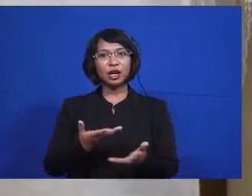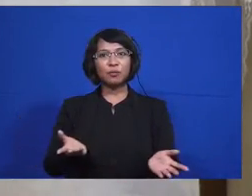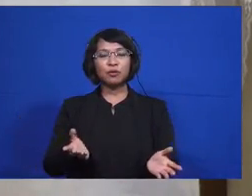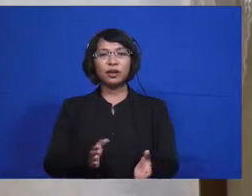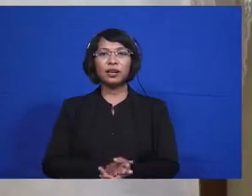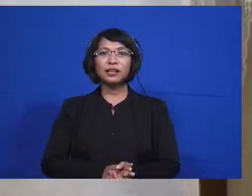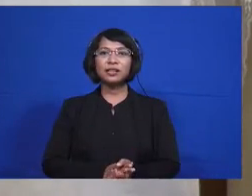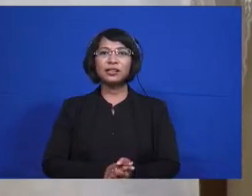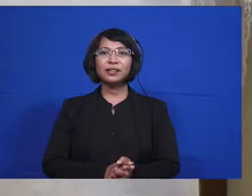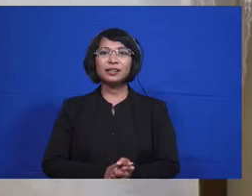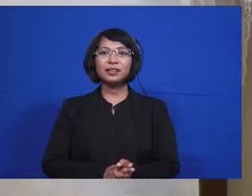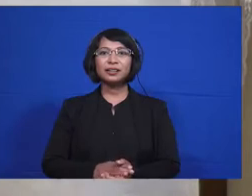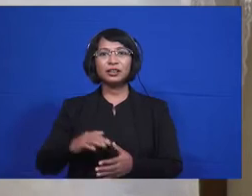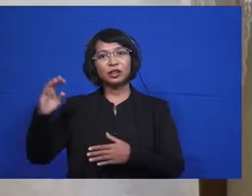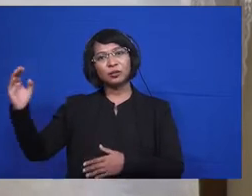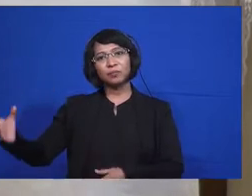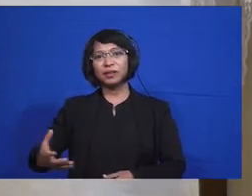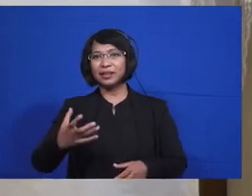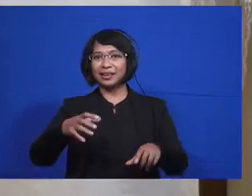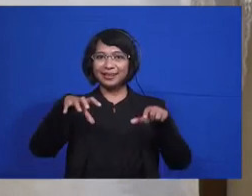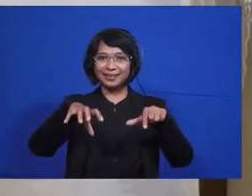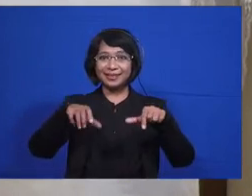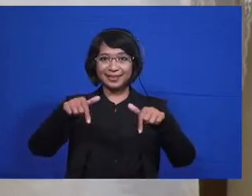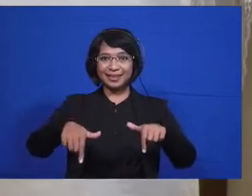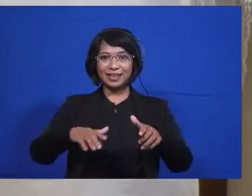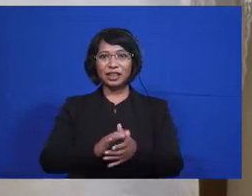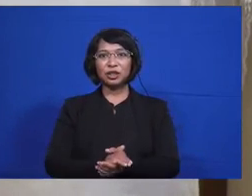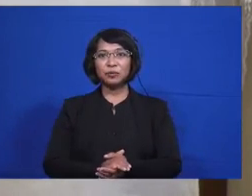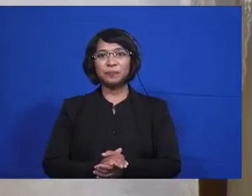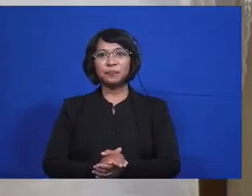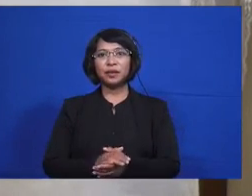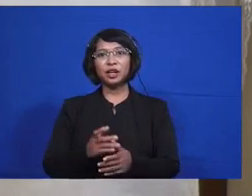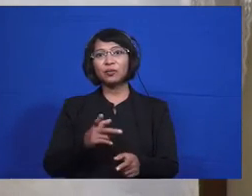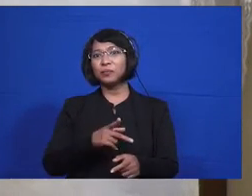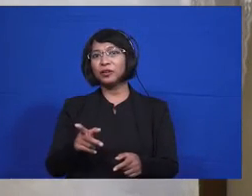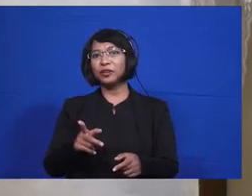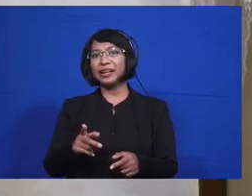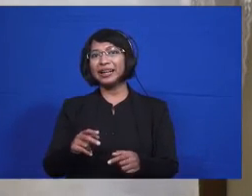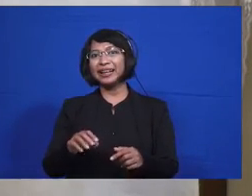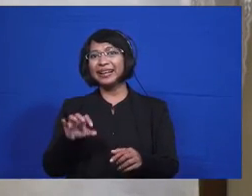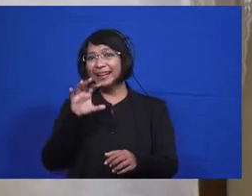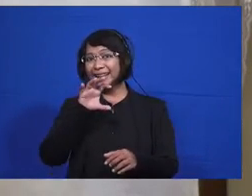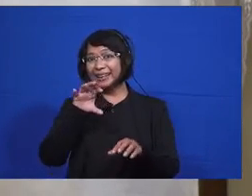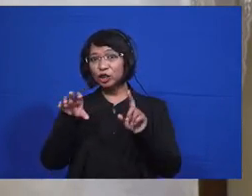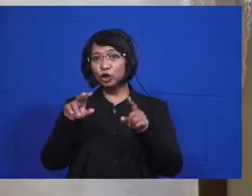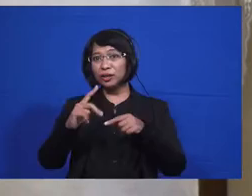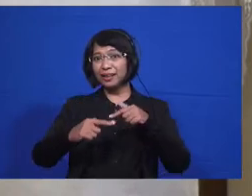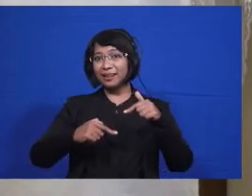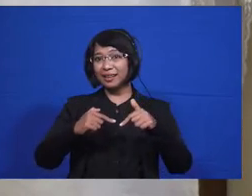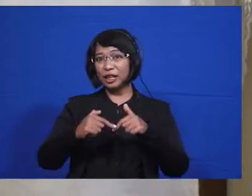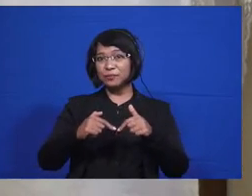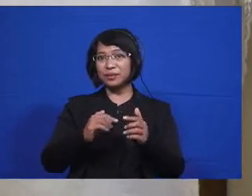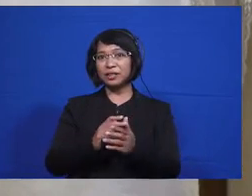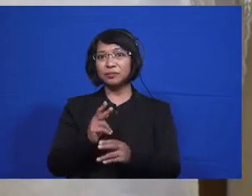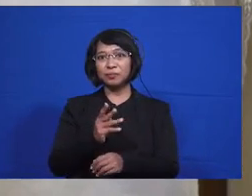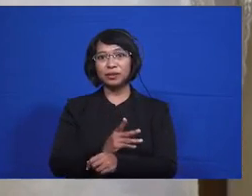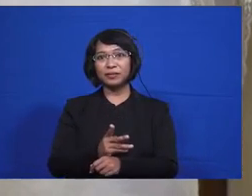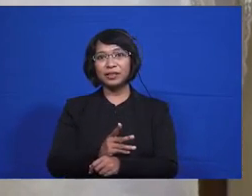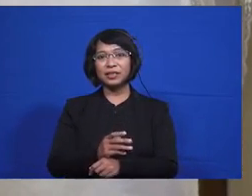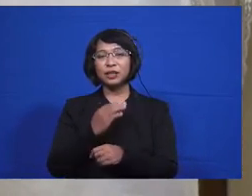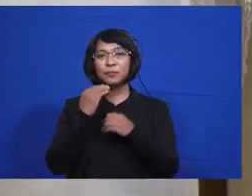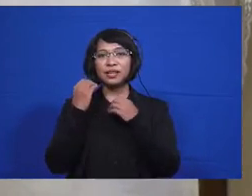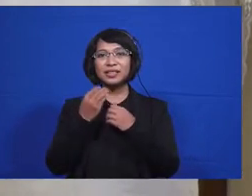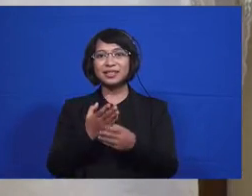dan seluruh umat yang hadir di kapel ini maupun yang mengikuti perayaan Ekaristi ini secara live streaming, selamat siang